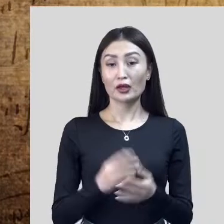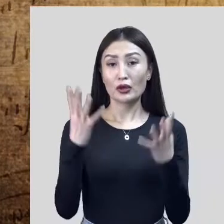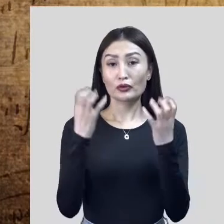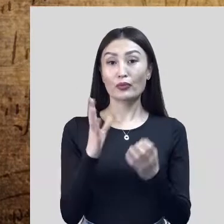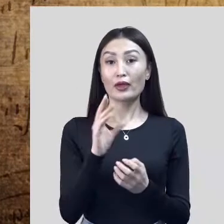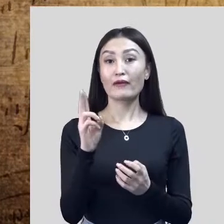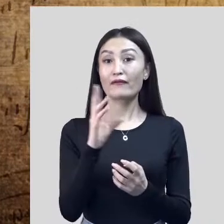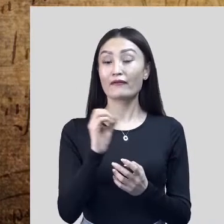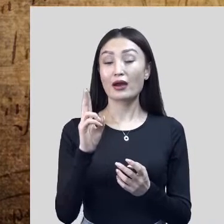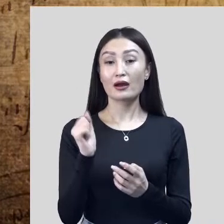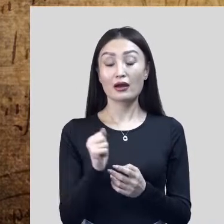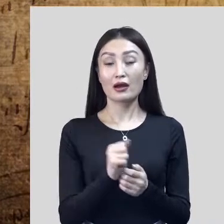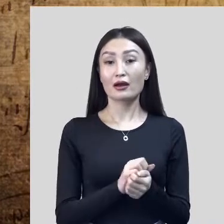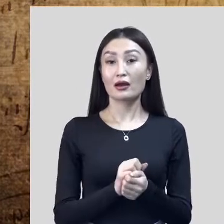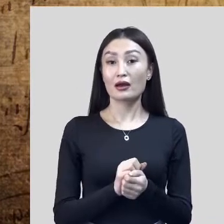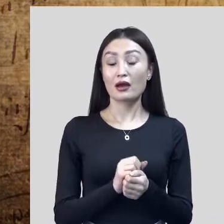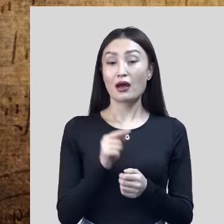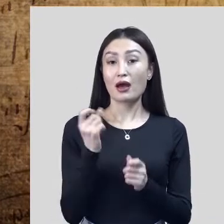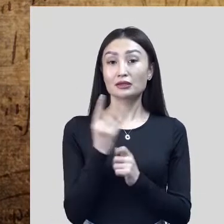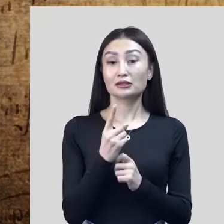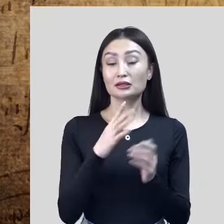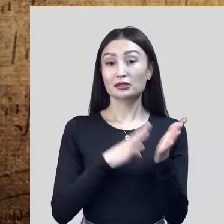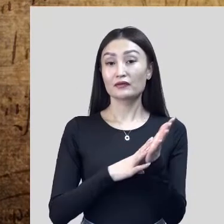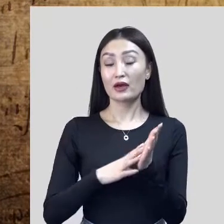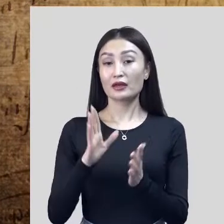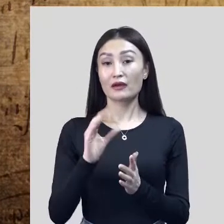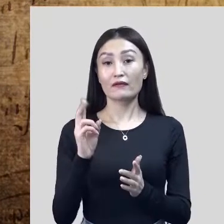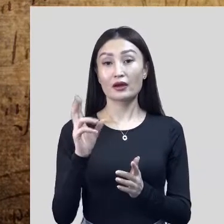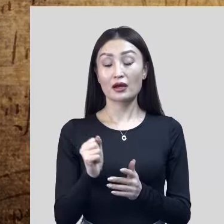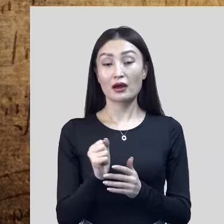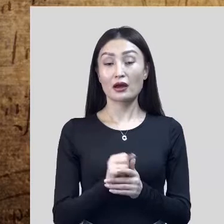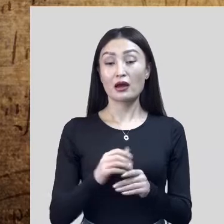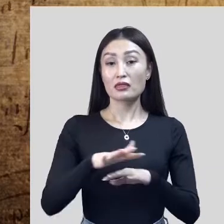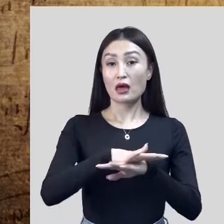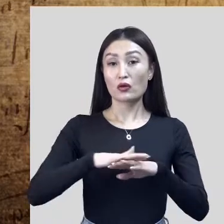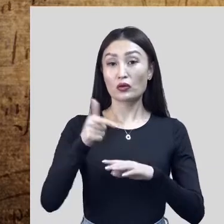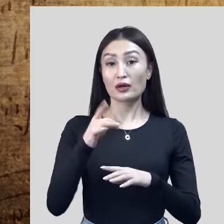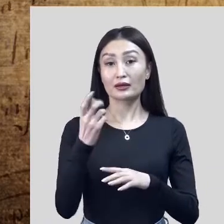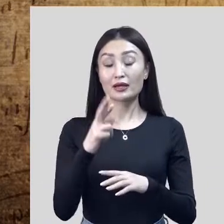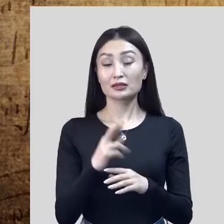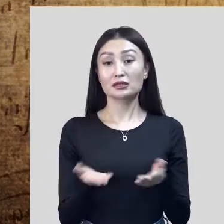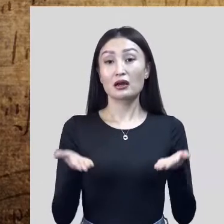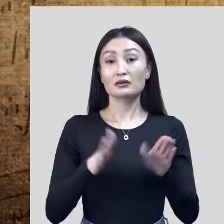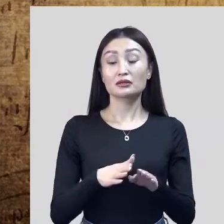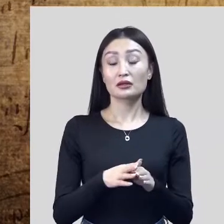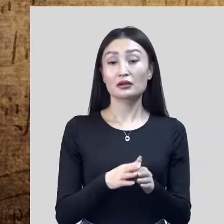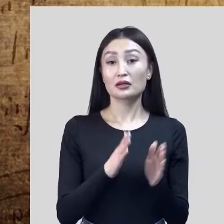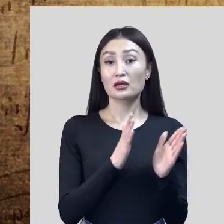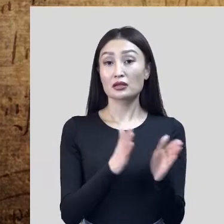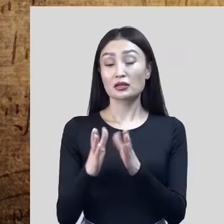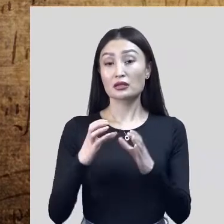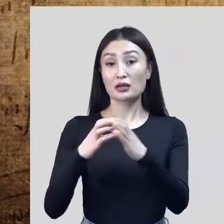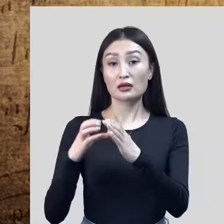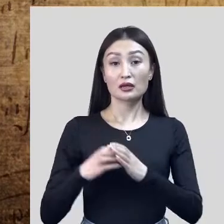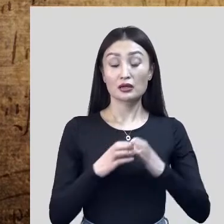Темные века или гомеровский период, 11-9 века до нашей эры. Народы Греции вновь оказались на стадии родового